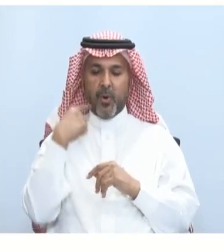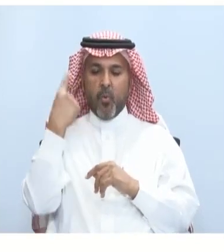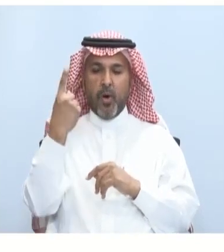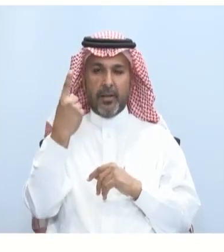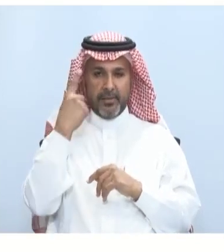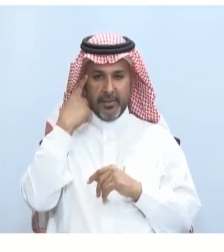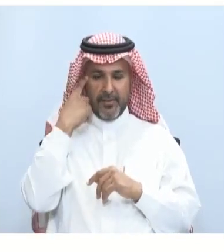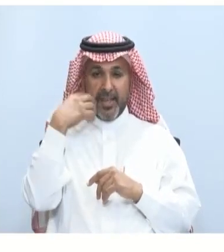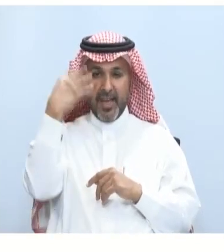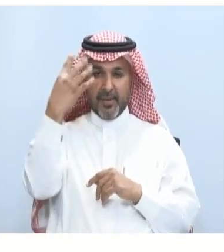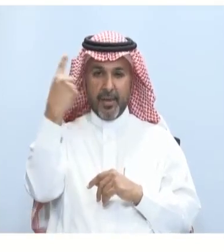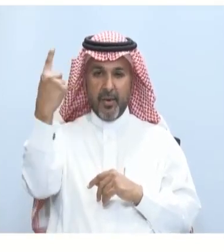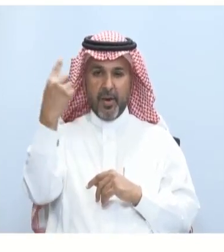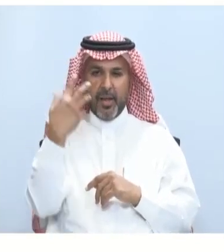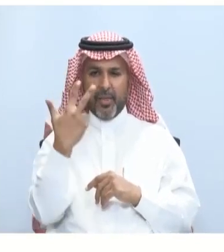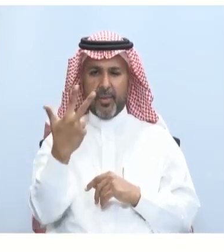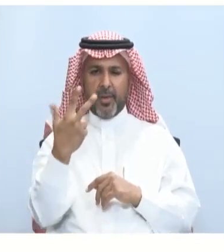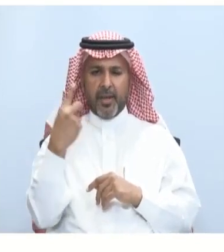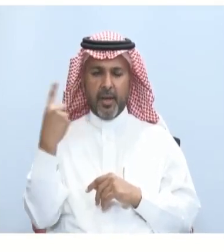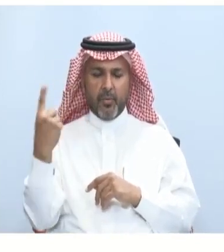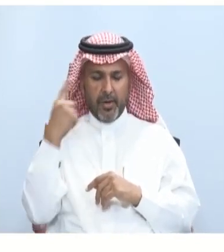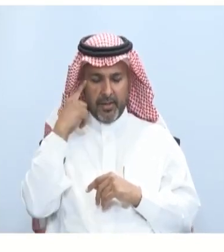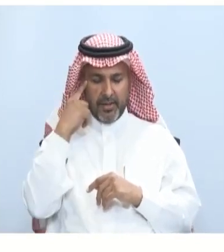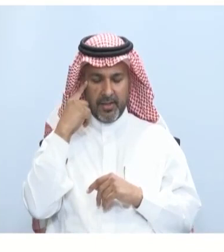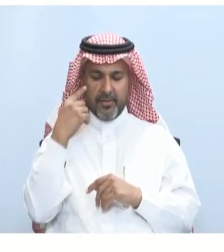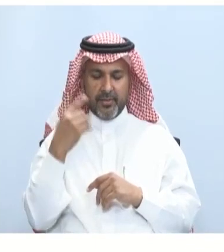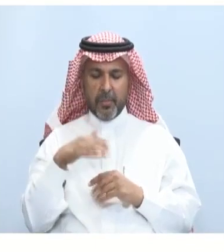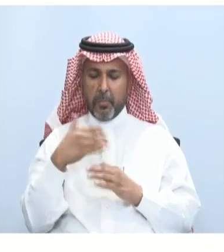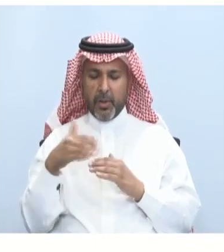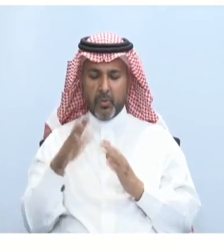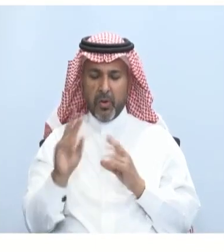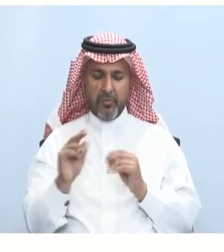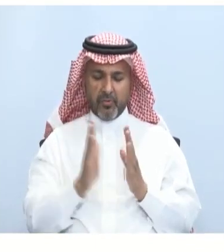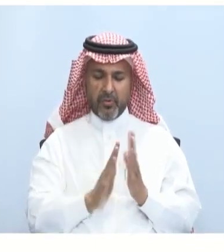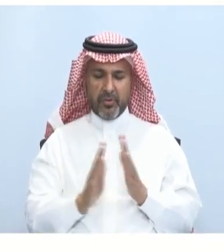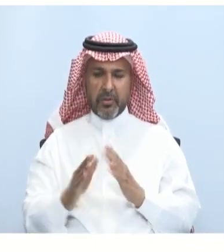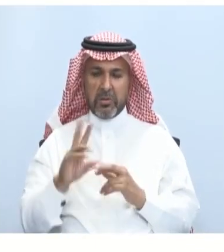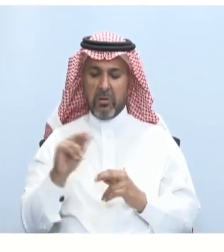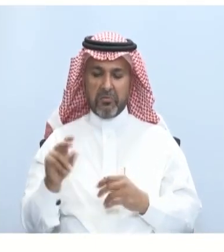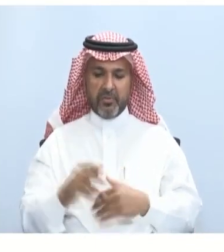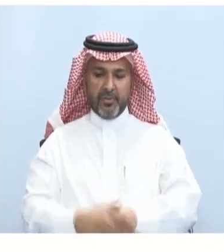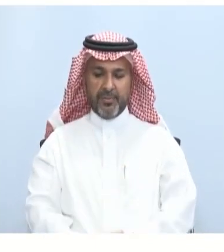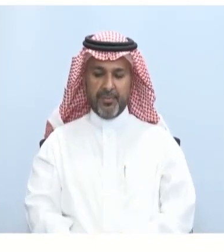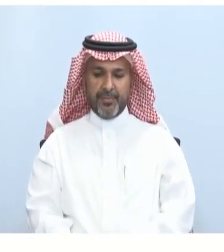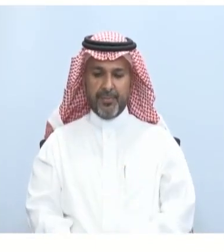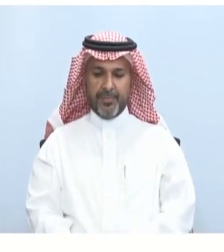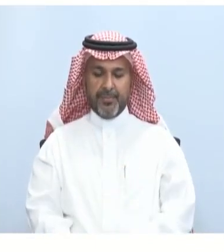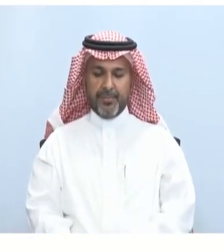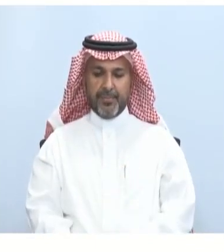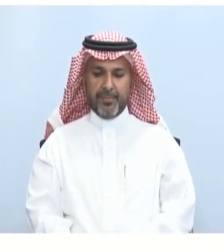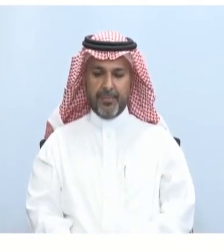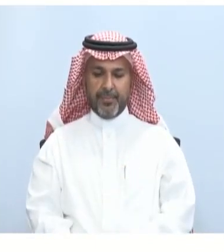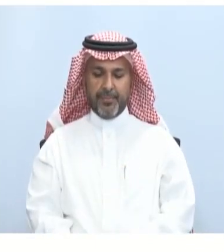كم واحد اللي هي مضاعفات الاربعه مضاعفات الاربعه راح ترجعني للواحد يعني